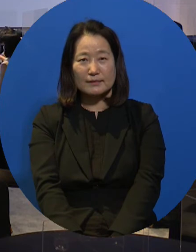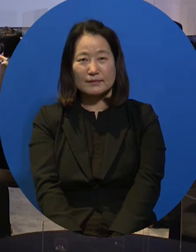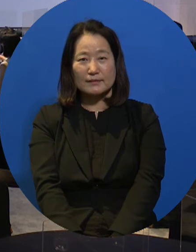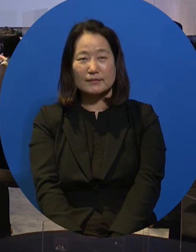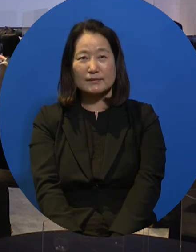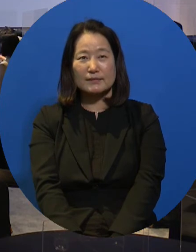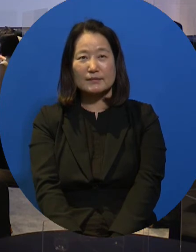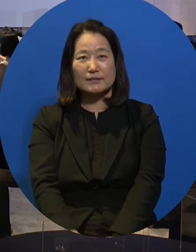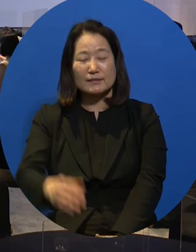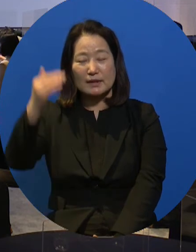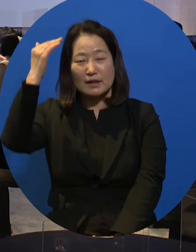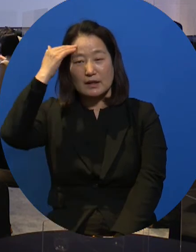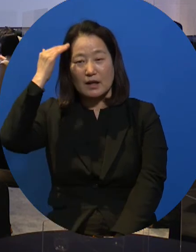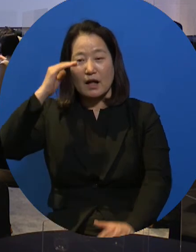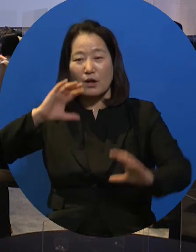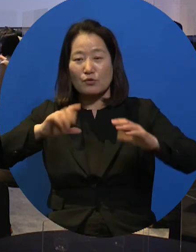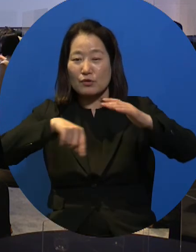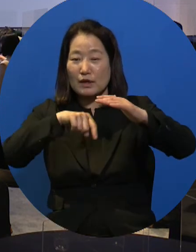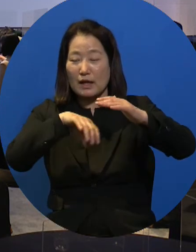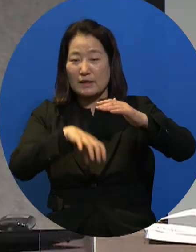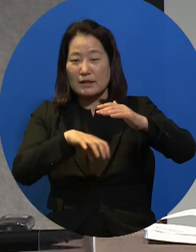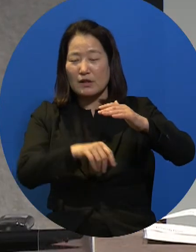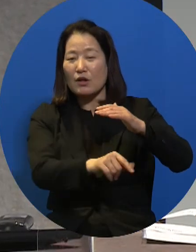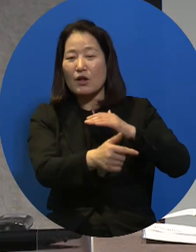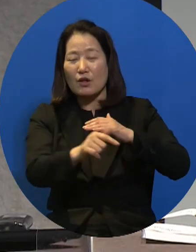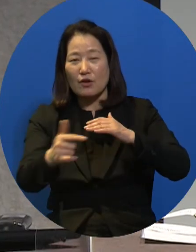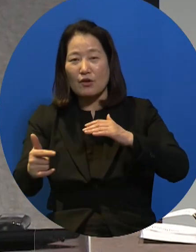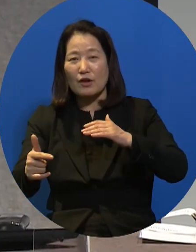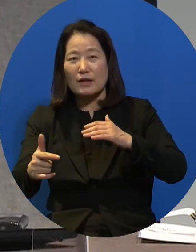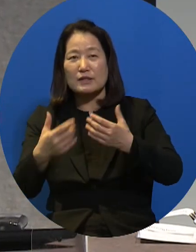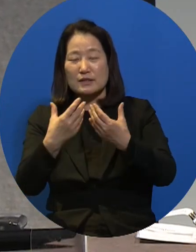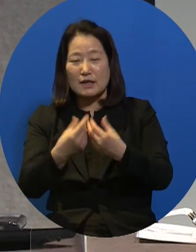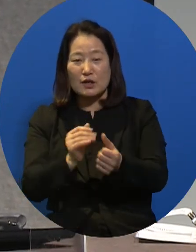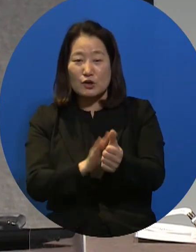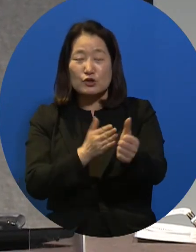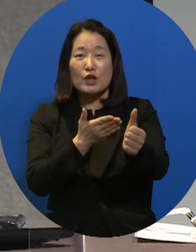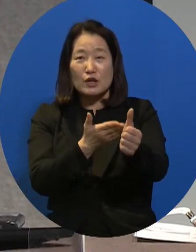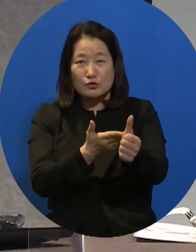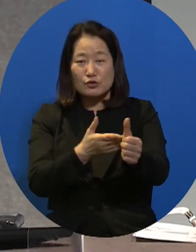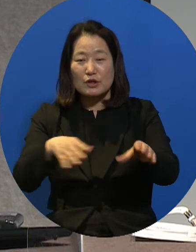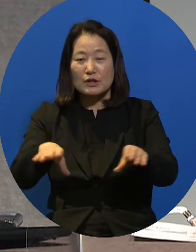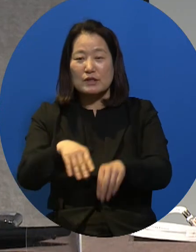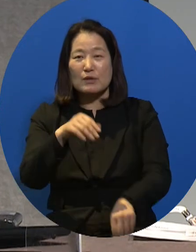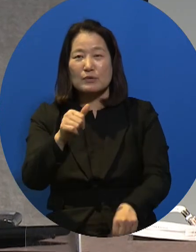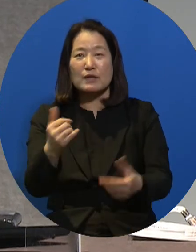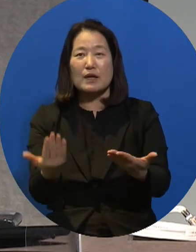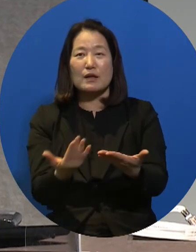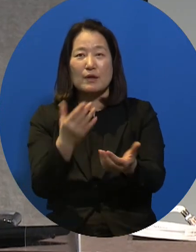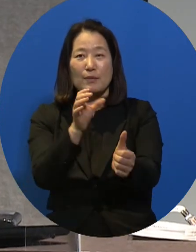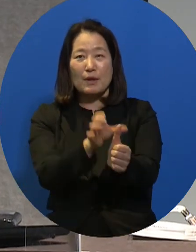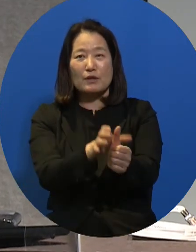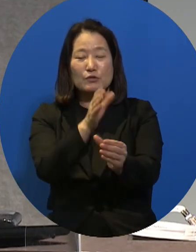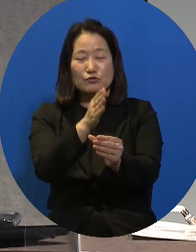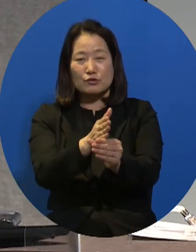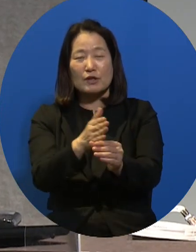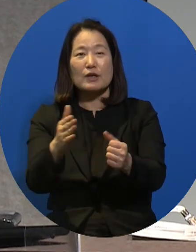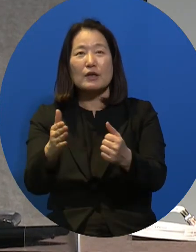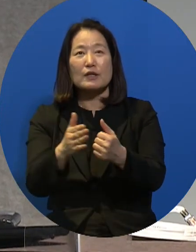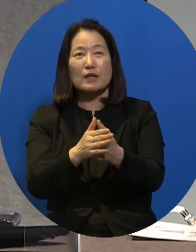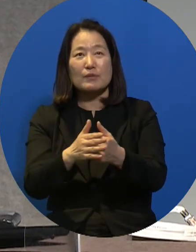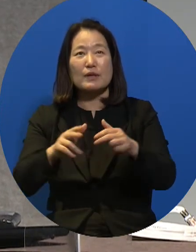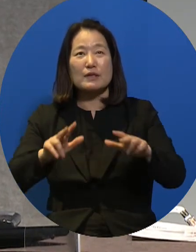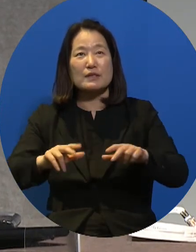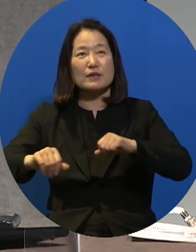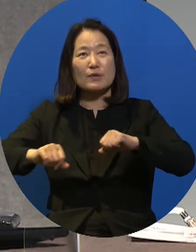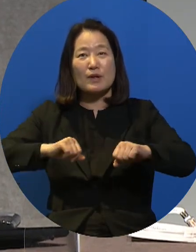네, 사실 한국에서 많은 진정 사례들을 지원하고 계시기 때문에 앞으로 이제 절차 지원이라든지 이런 영역에서